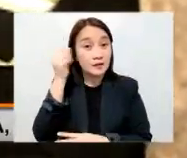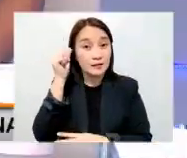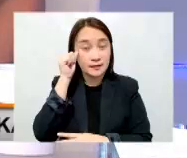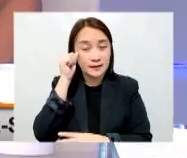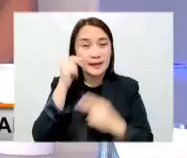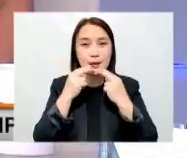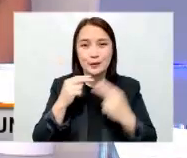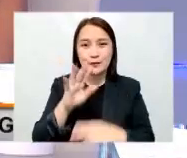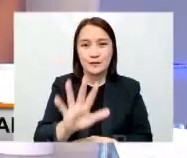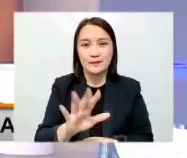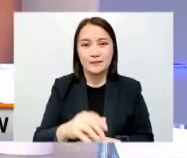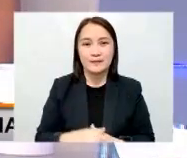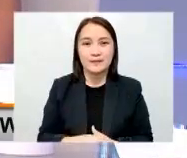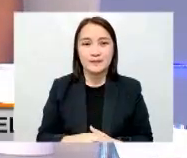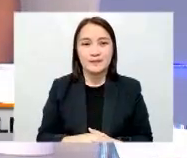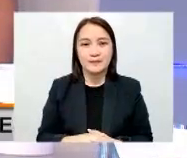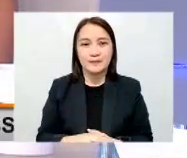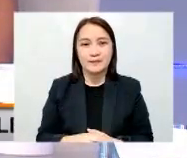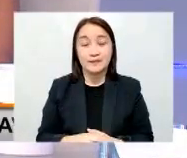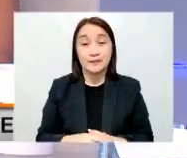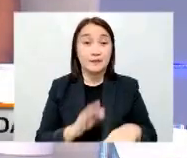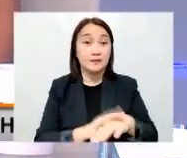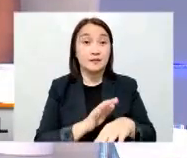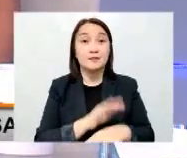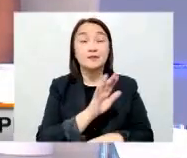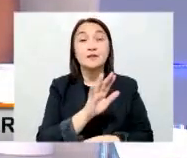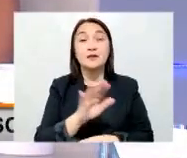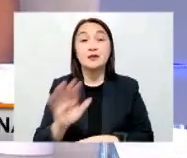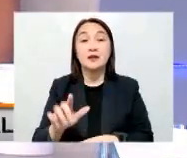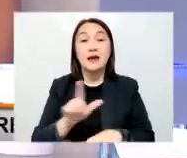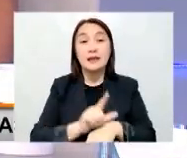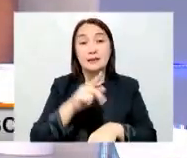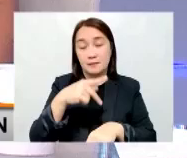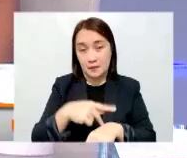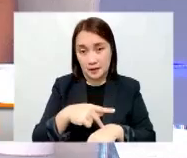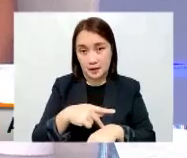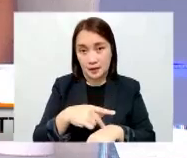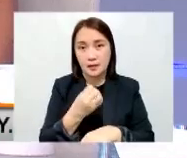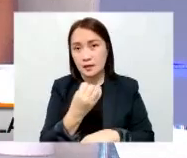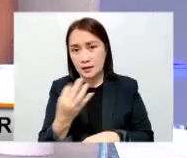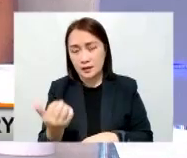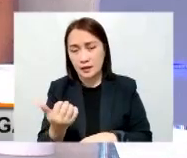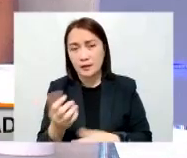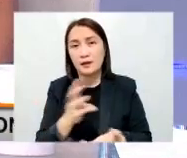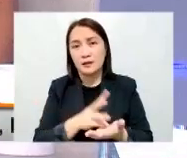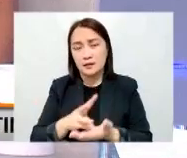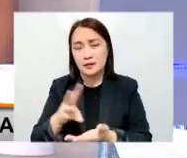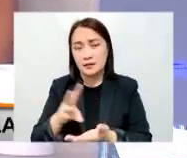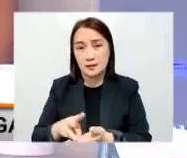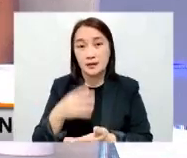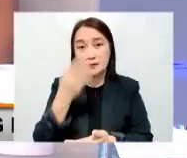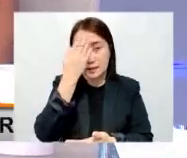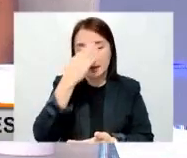5. Abiso naman po sa mga kapatid natin sa Las Piñas City at ilang lungsod sa Cavite. Magpapatupad ng 11 araw ng